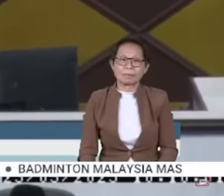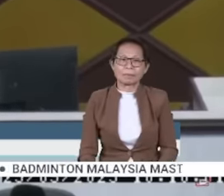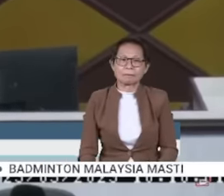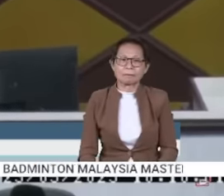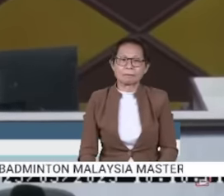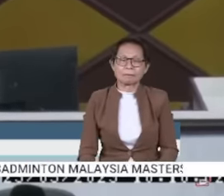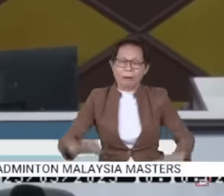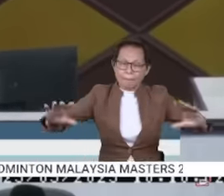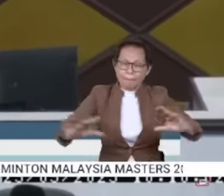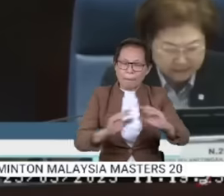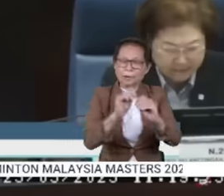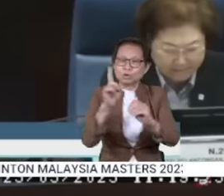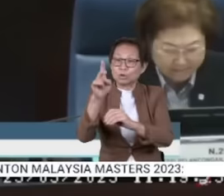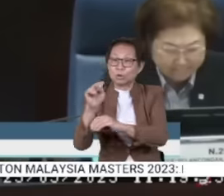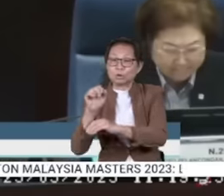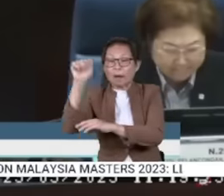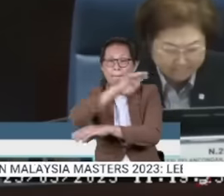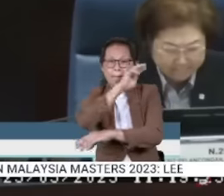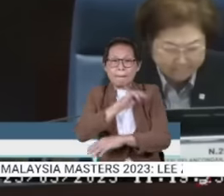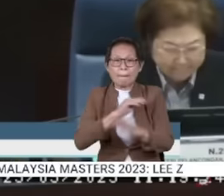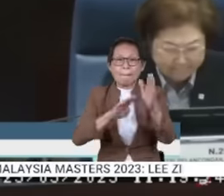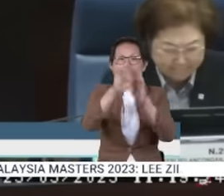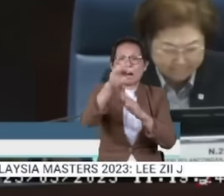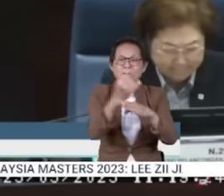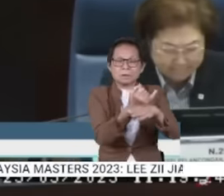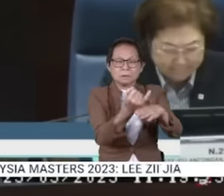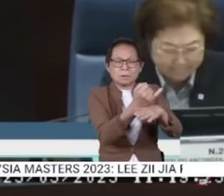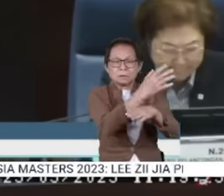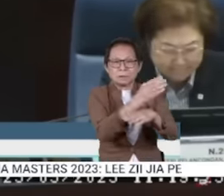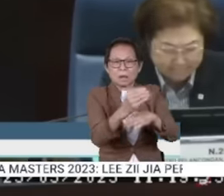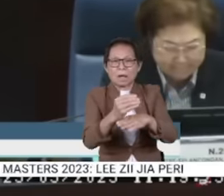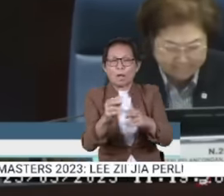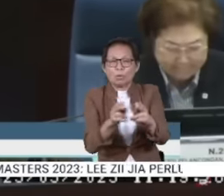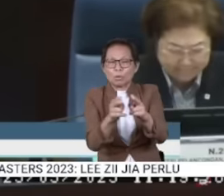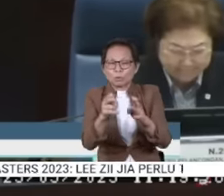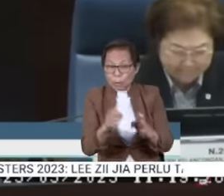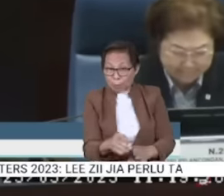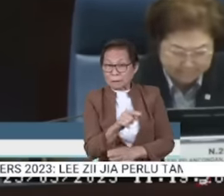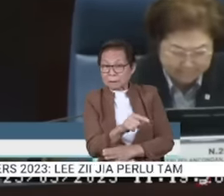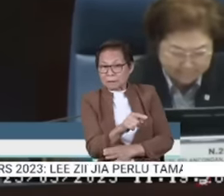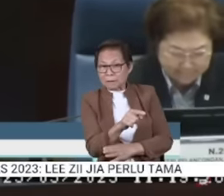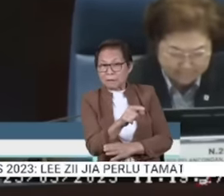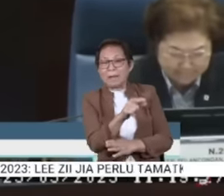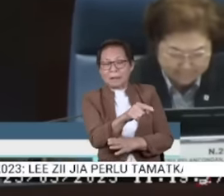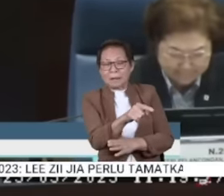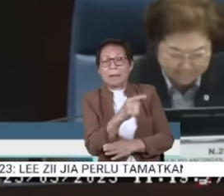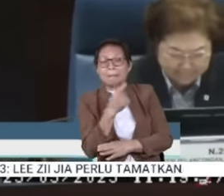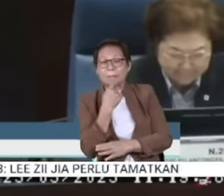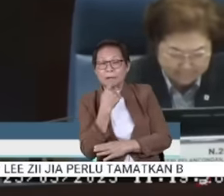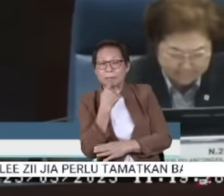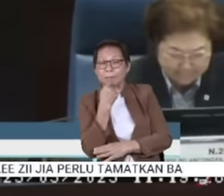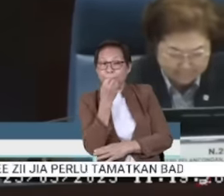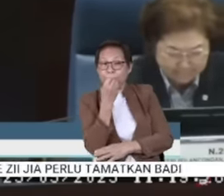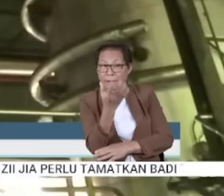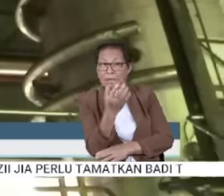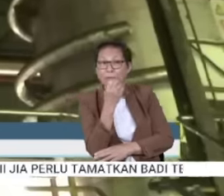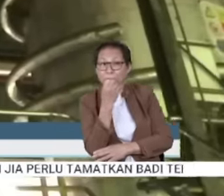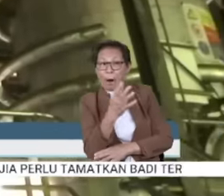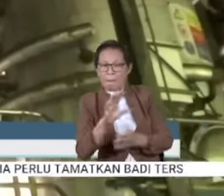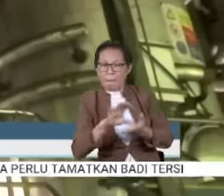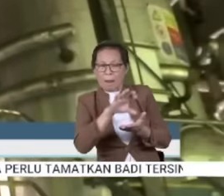dalam persidangan dosabah menteri pembangunan Perindustrian dan keusahawanan mungkin sebagaimanapun memberitahu